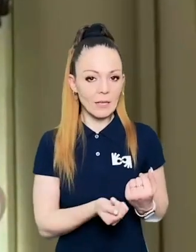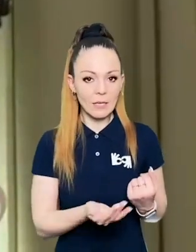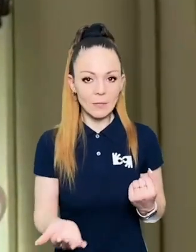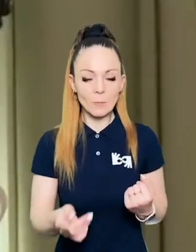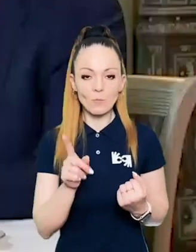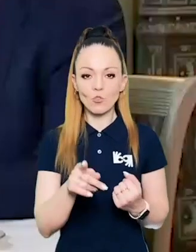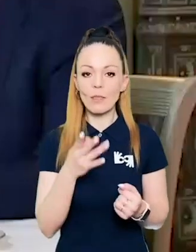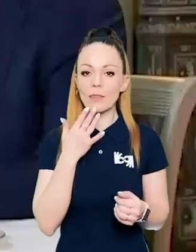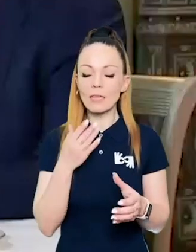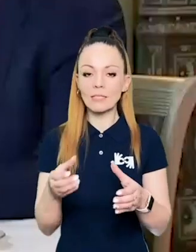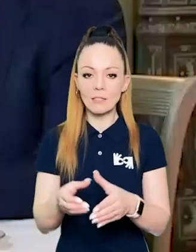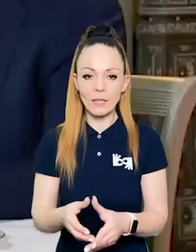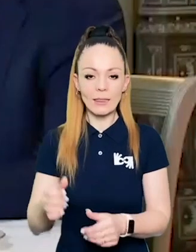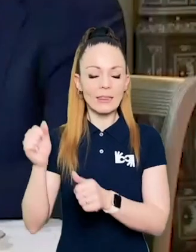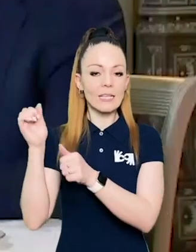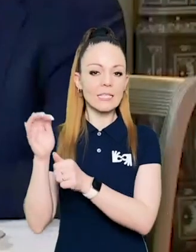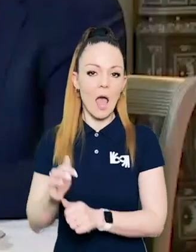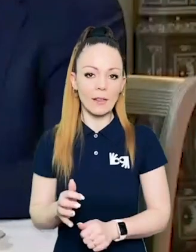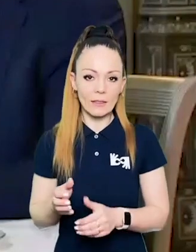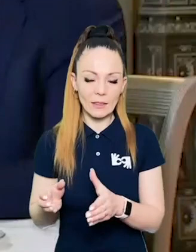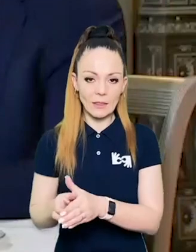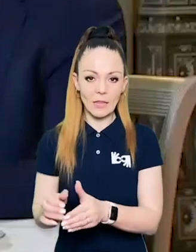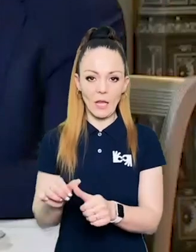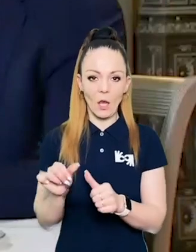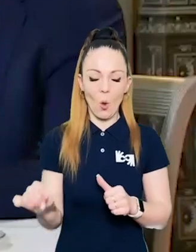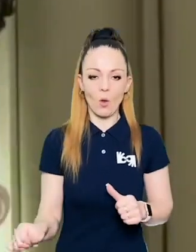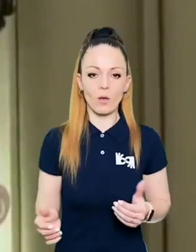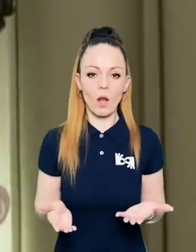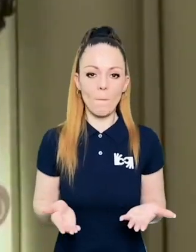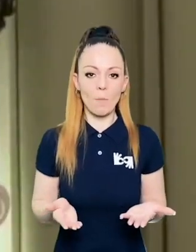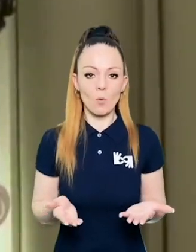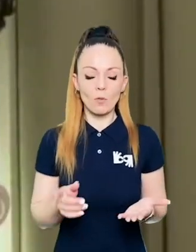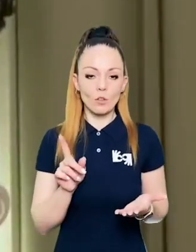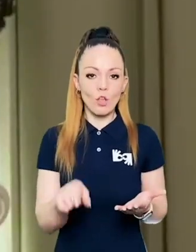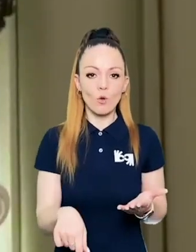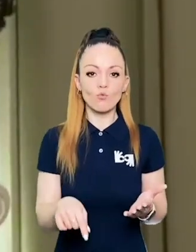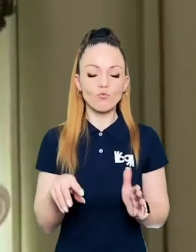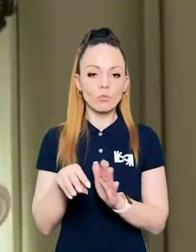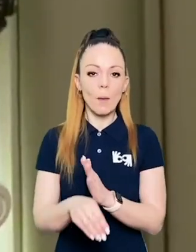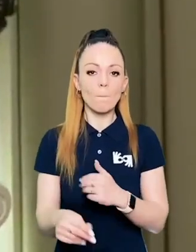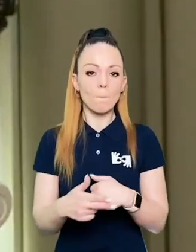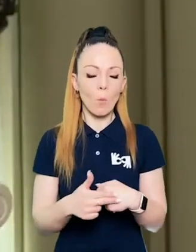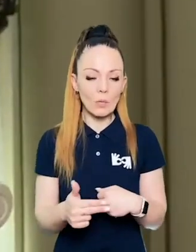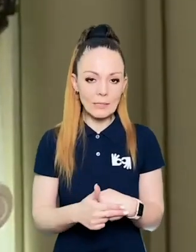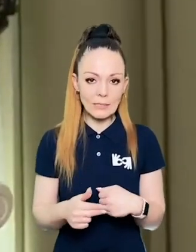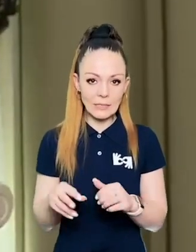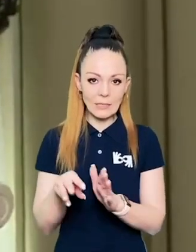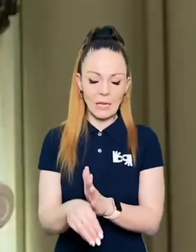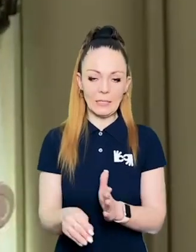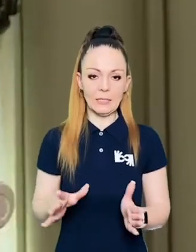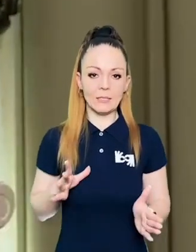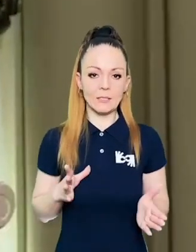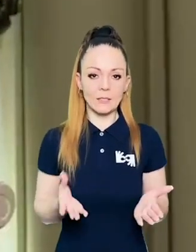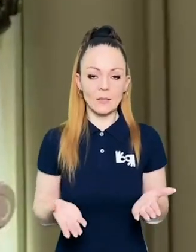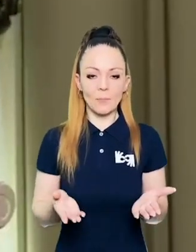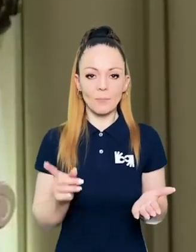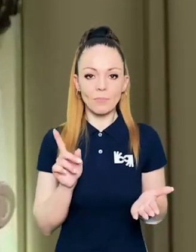кількість, також нацгвардійці, десантники окремо, також там